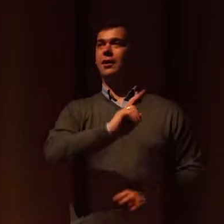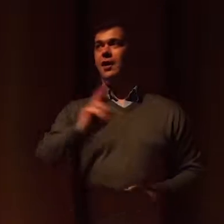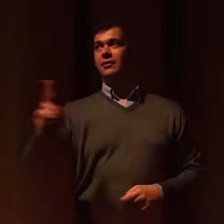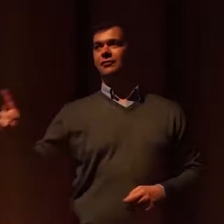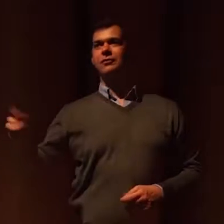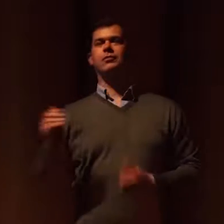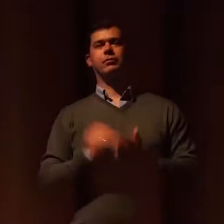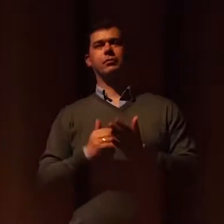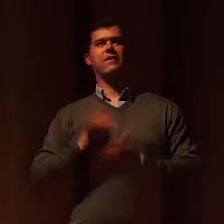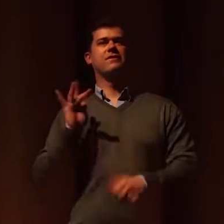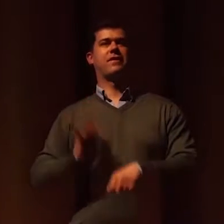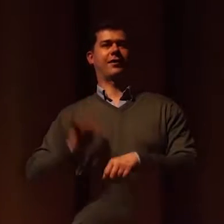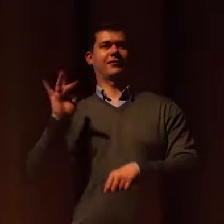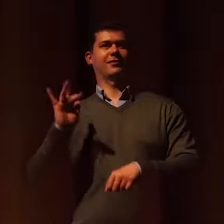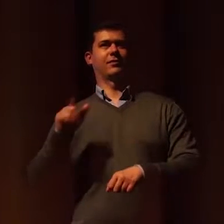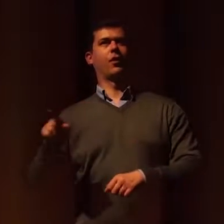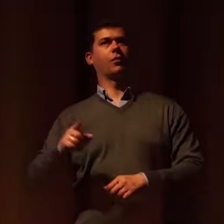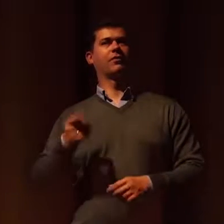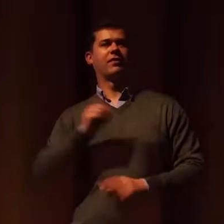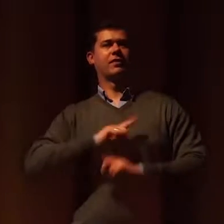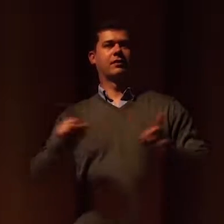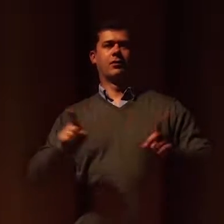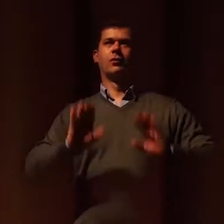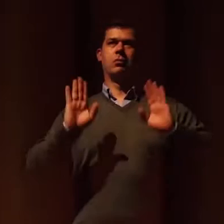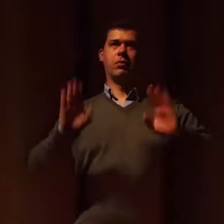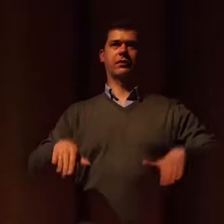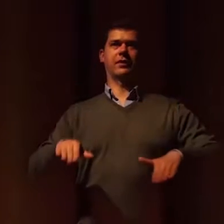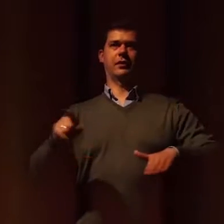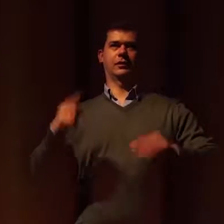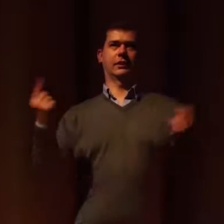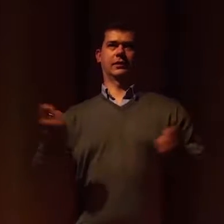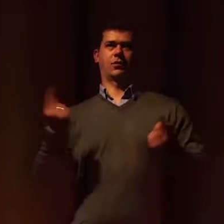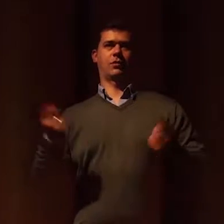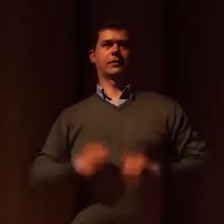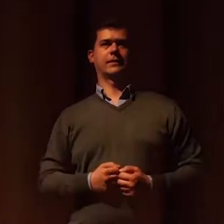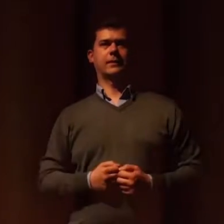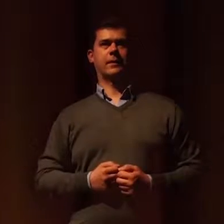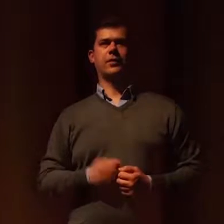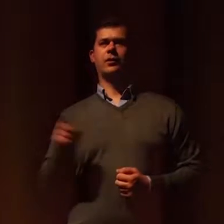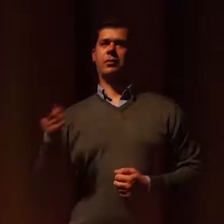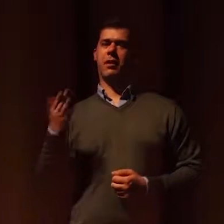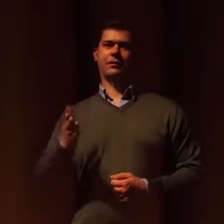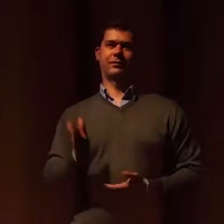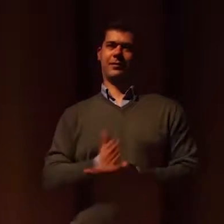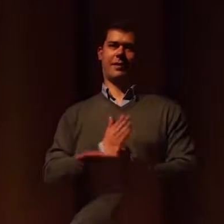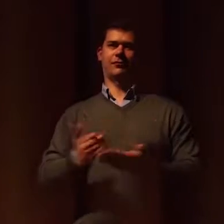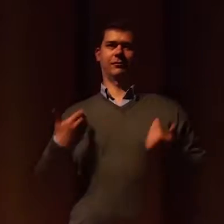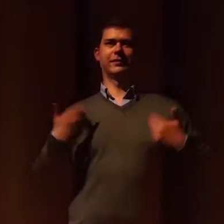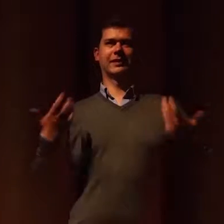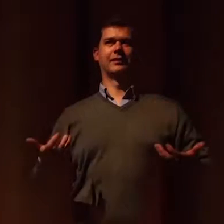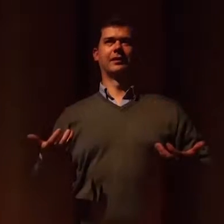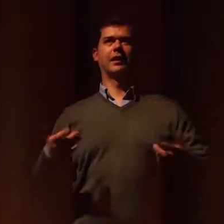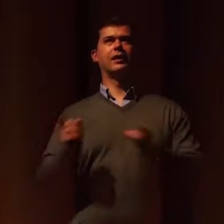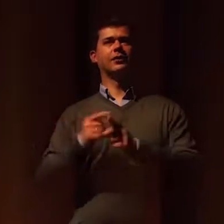uwrażliwienie na to żeby nie dopuszczać do tego żeby takie sytuacje miały miejsce mnie na tym bardzo zależy tym bardziej cieszę